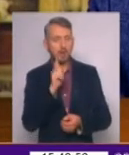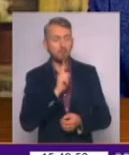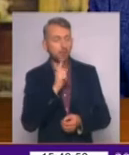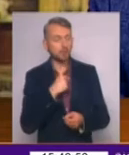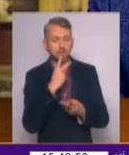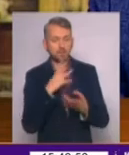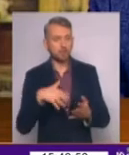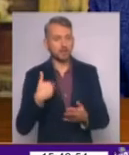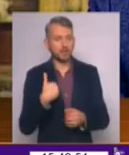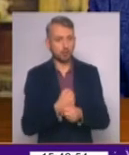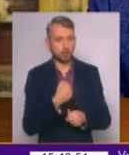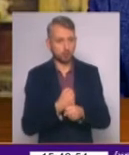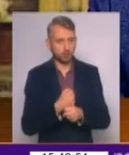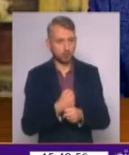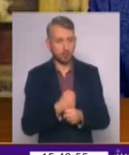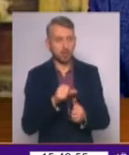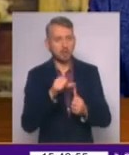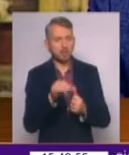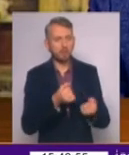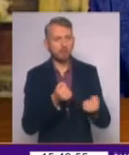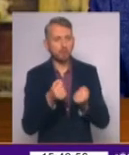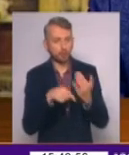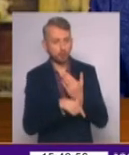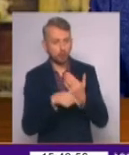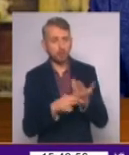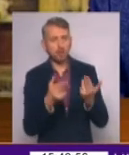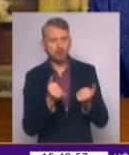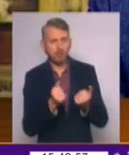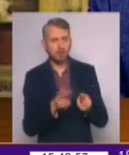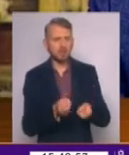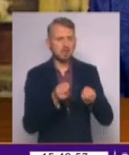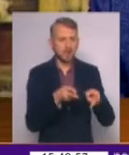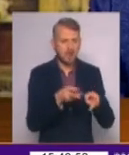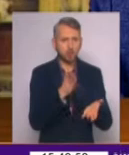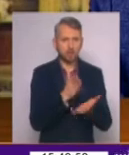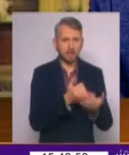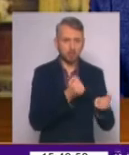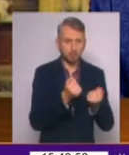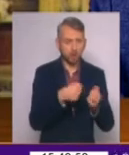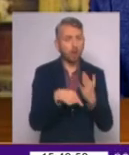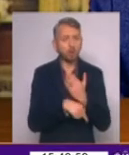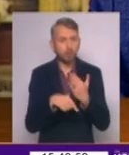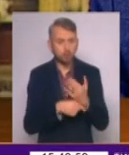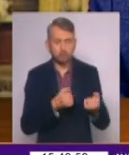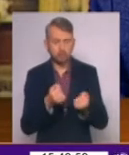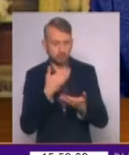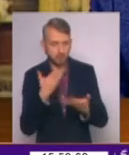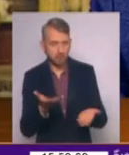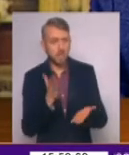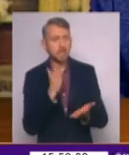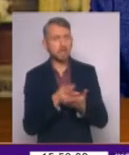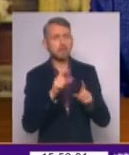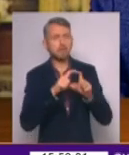бачимо ефективної роботи, а саме в боротьбі з корупцією. Так, з криміналом є боротьба, але з корупцією жодної роботи. Є департамент